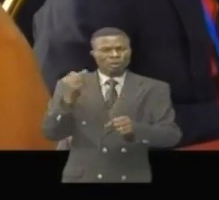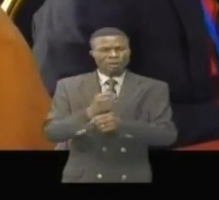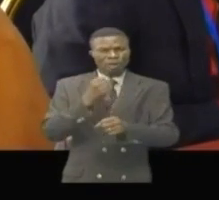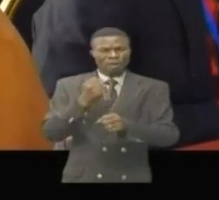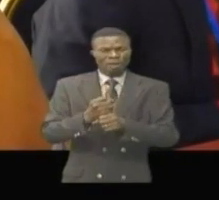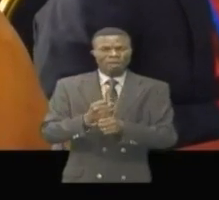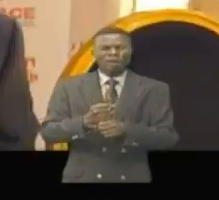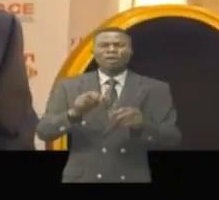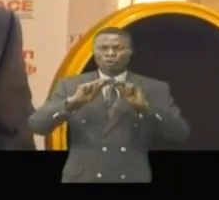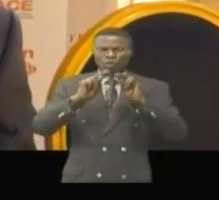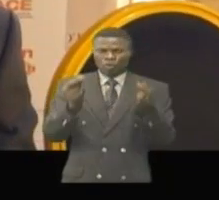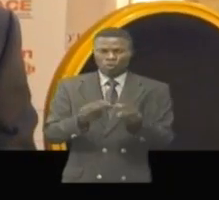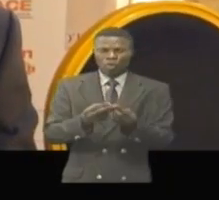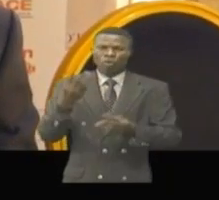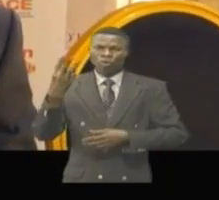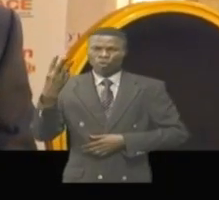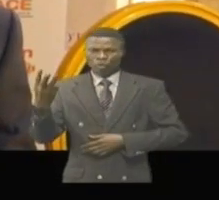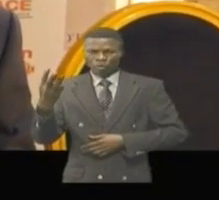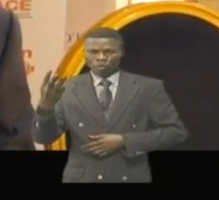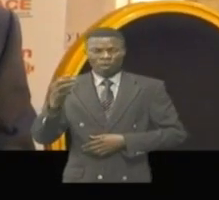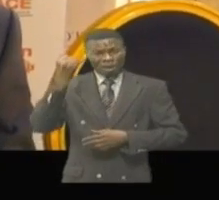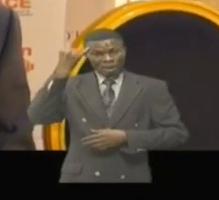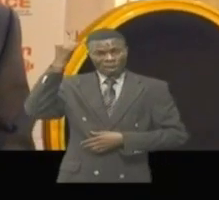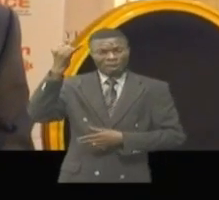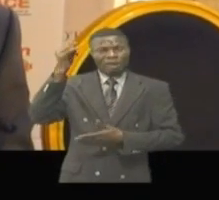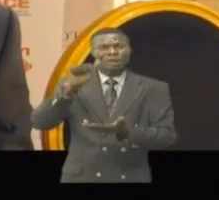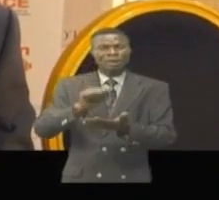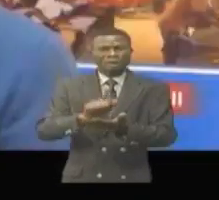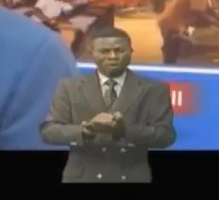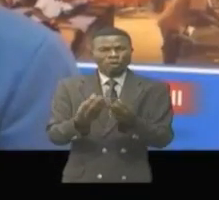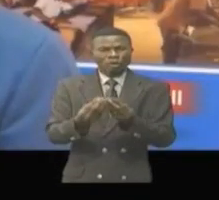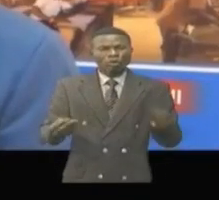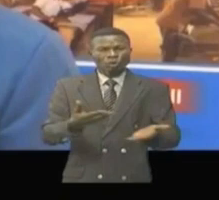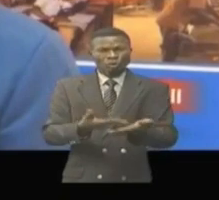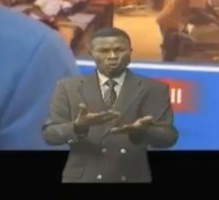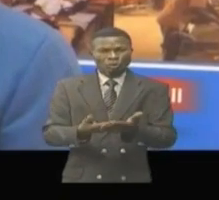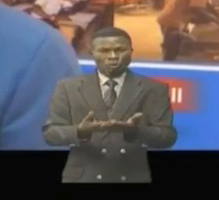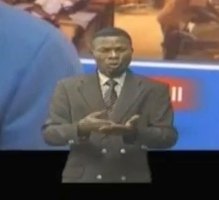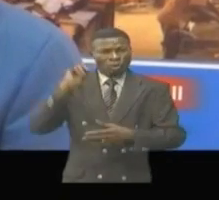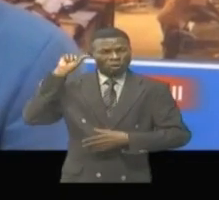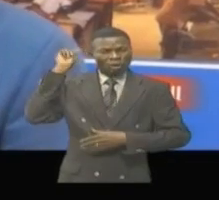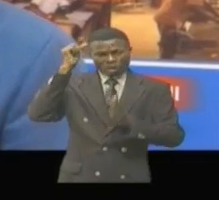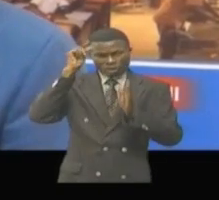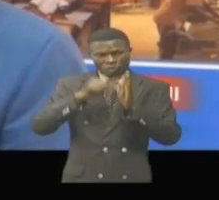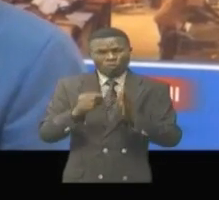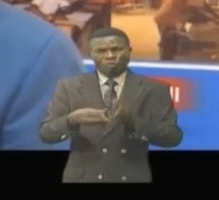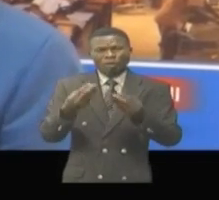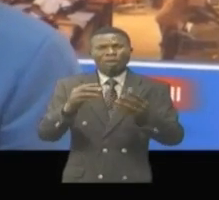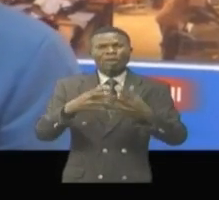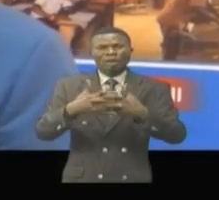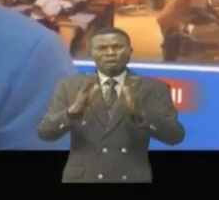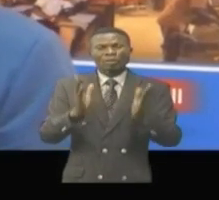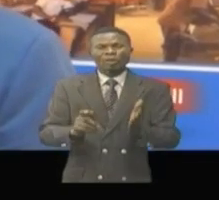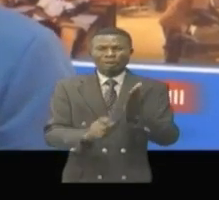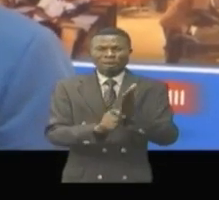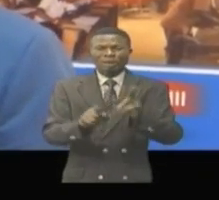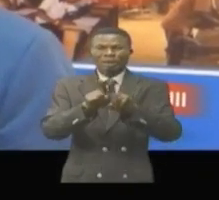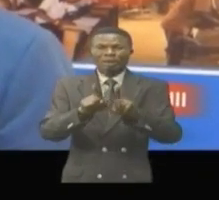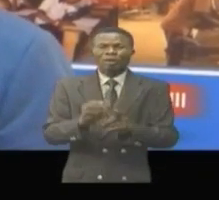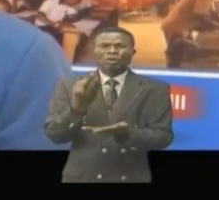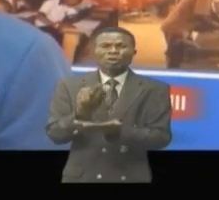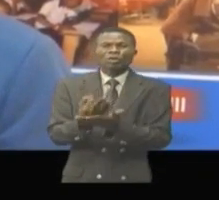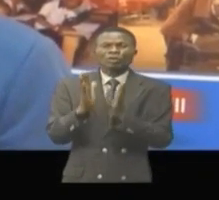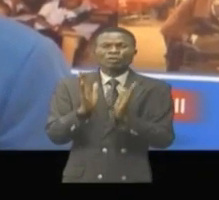CRSN 3, dont l'option a été levée par le gouvernement et les partenaires techniques et financiers